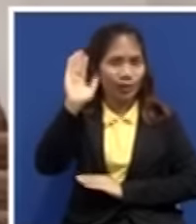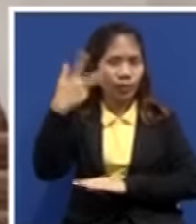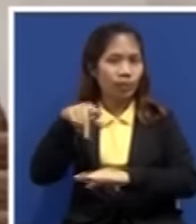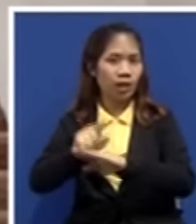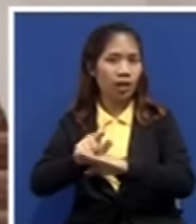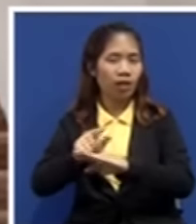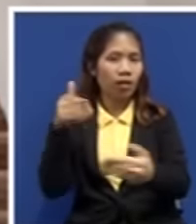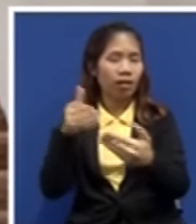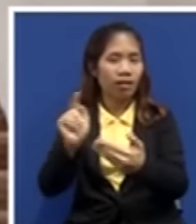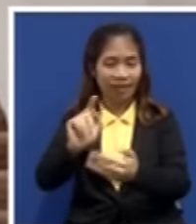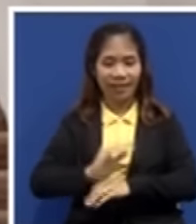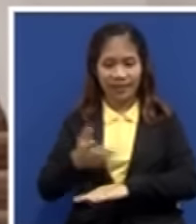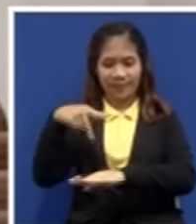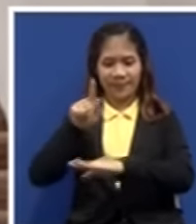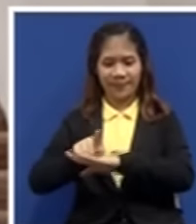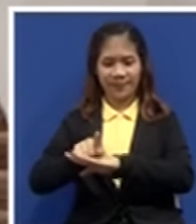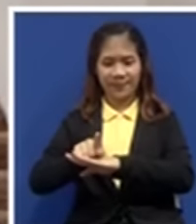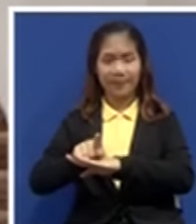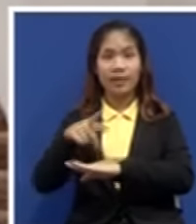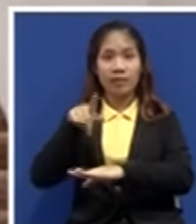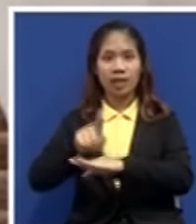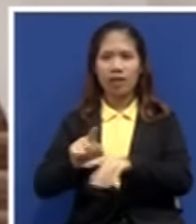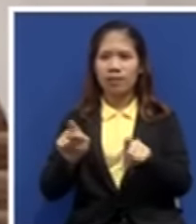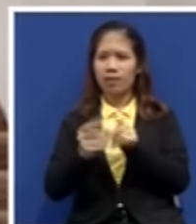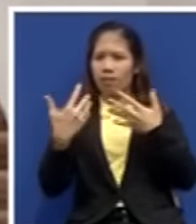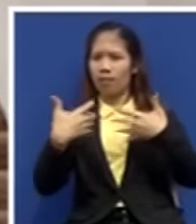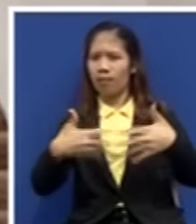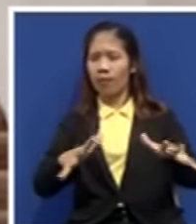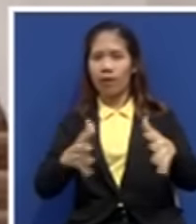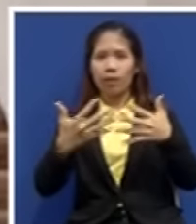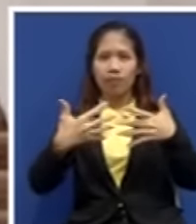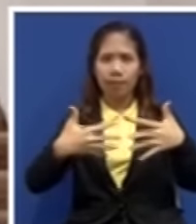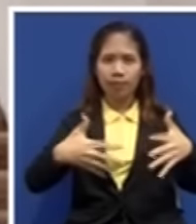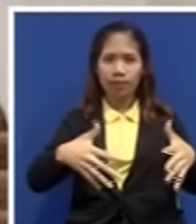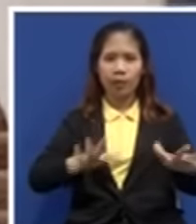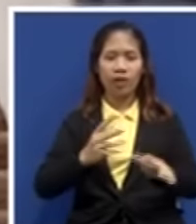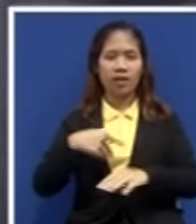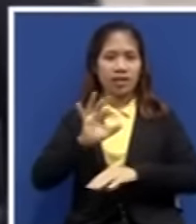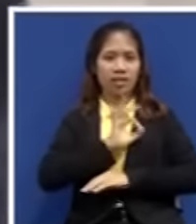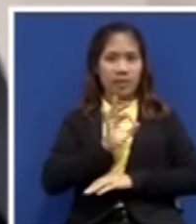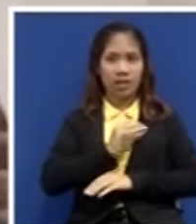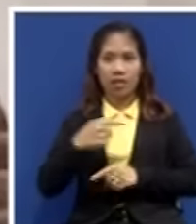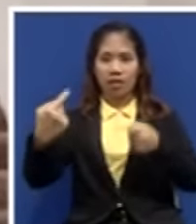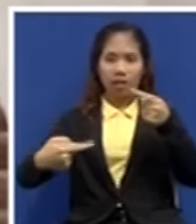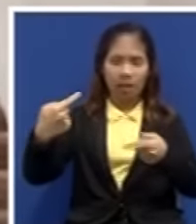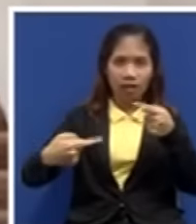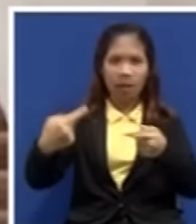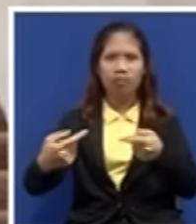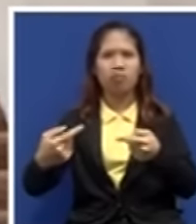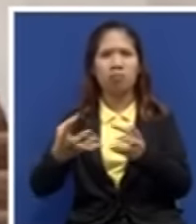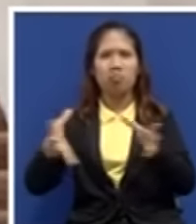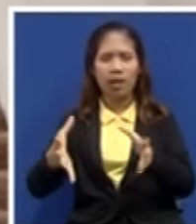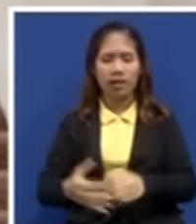ว่าท่านประธานปล่อยให้สมาชิก พูดเถียงกับประธานมากเกิน